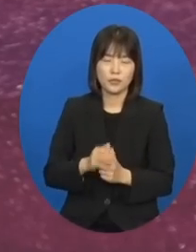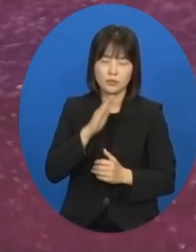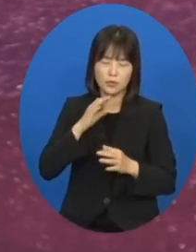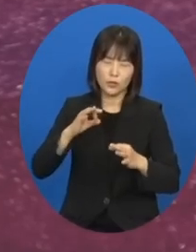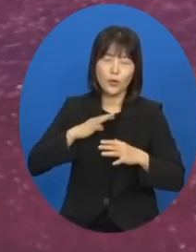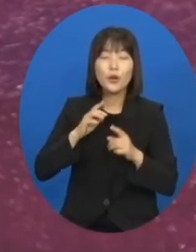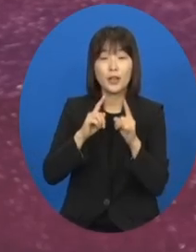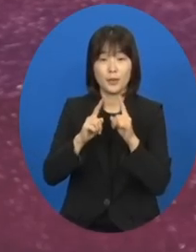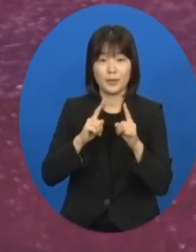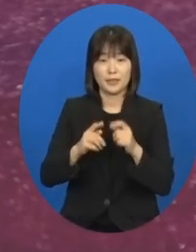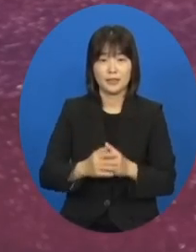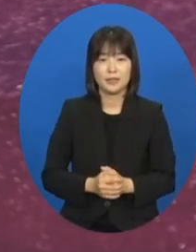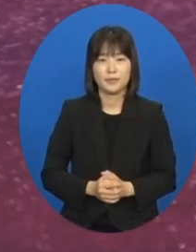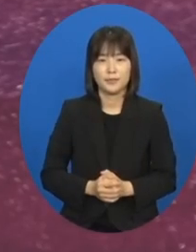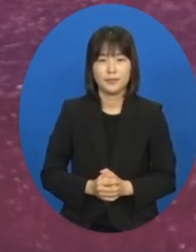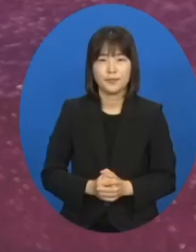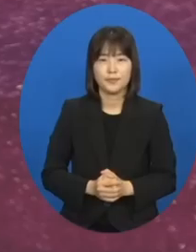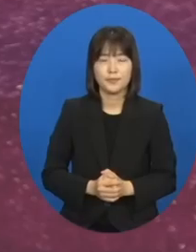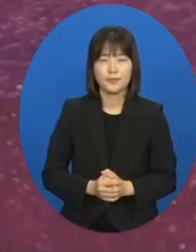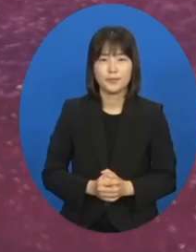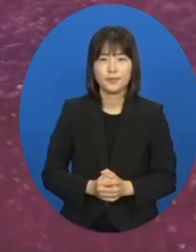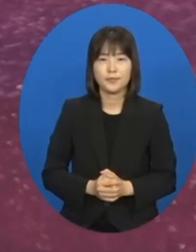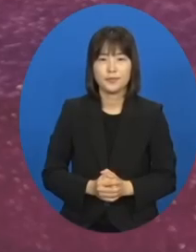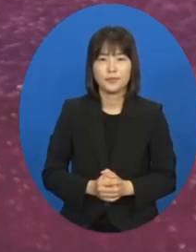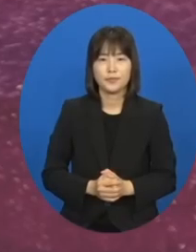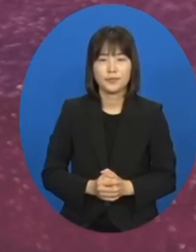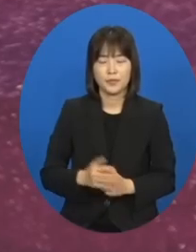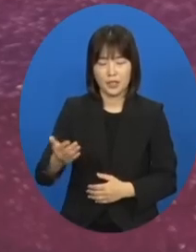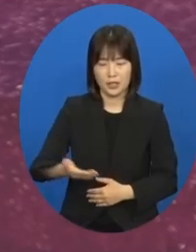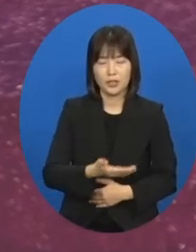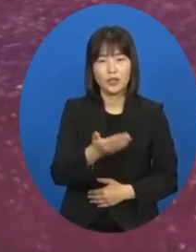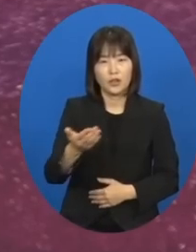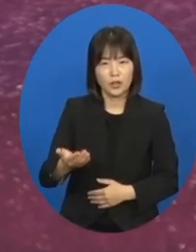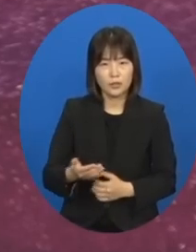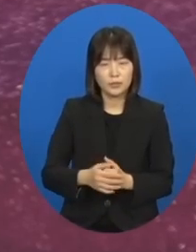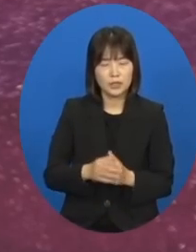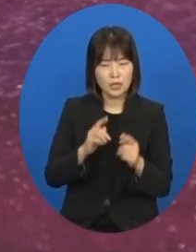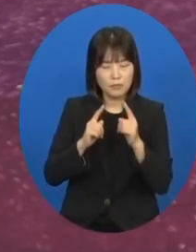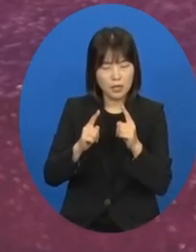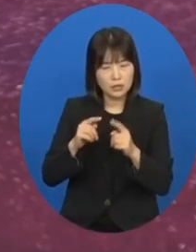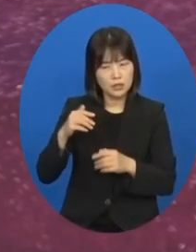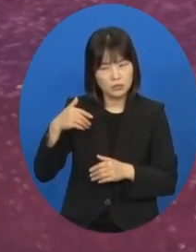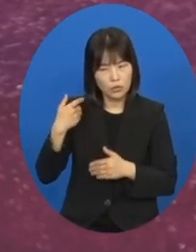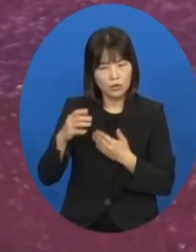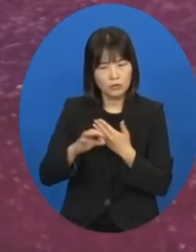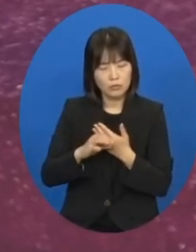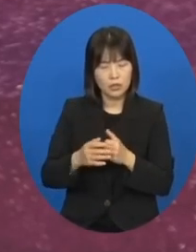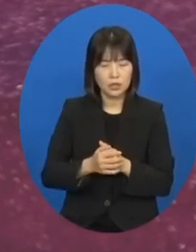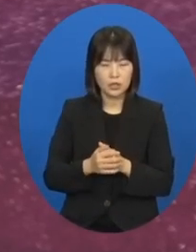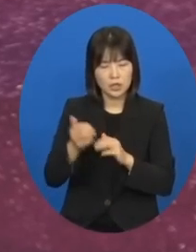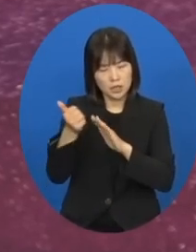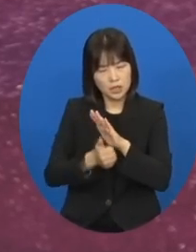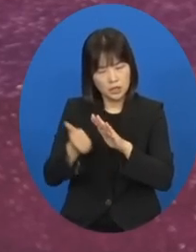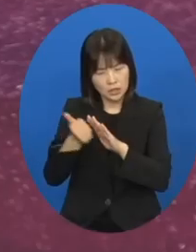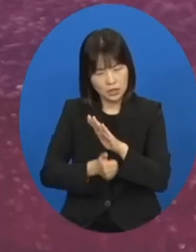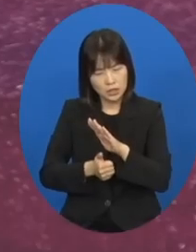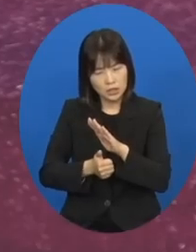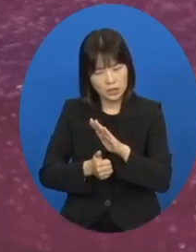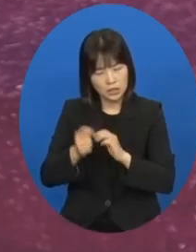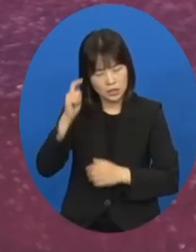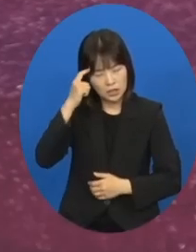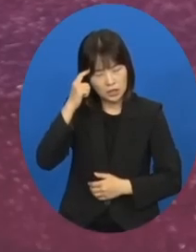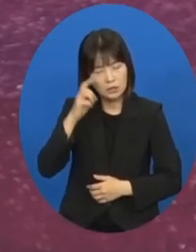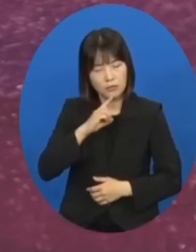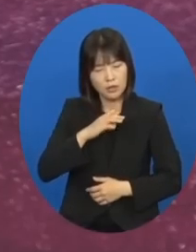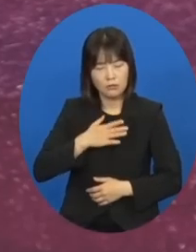놀라운 말씀 아닙니까 여러분 그래서이 말씀을 모르게 되면요 패배주의에 빠져요 아 난 안 돼